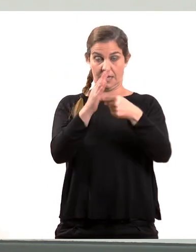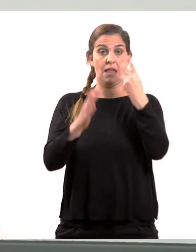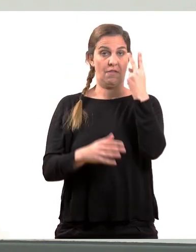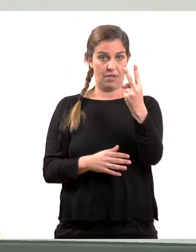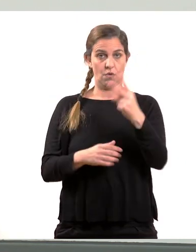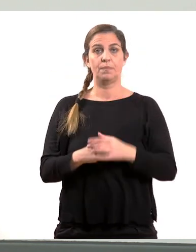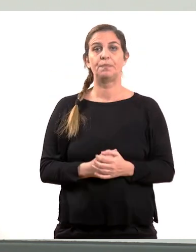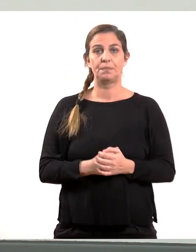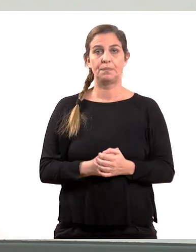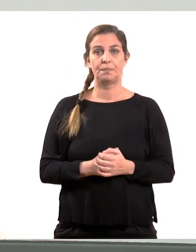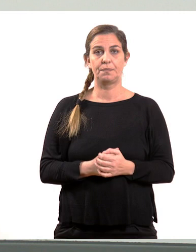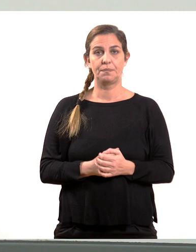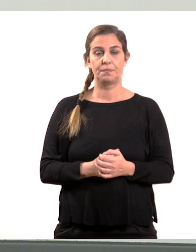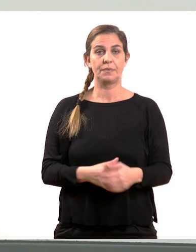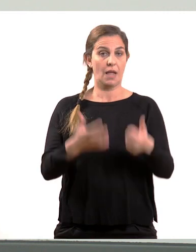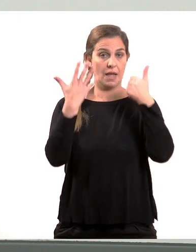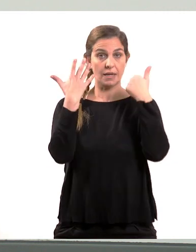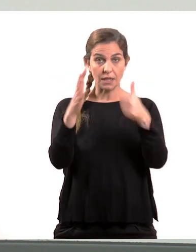1002 και